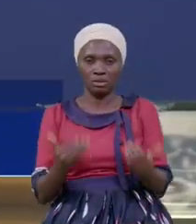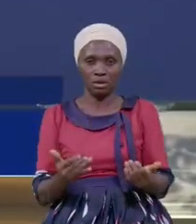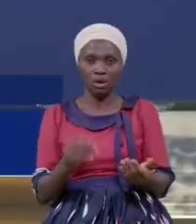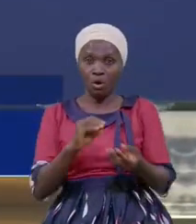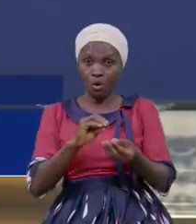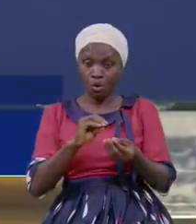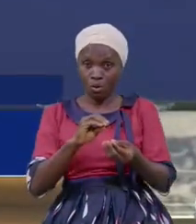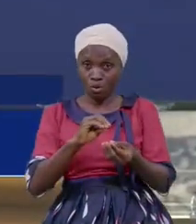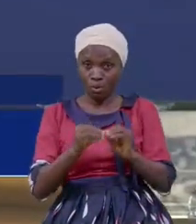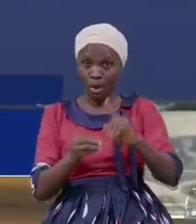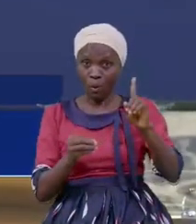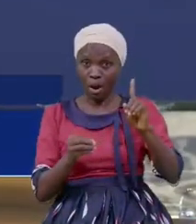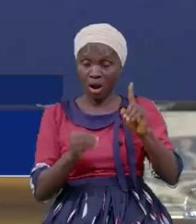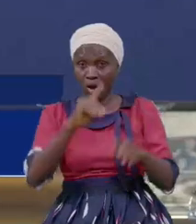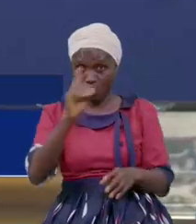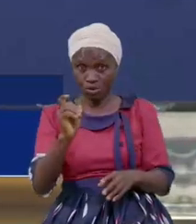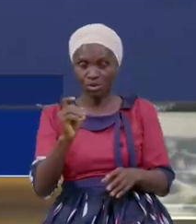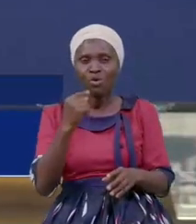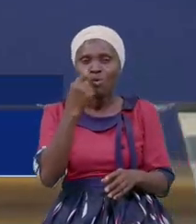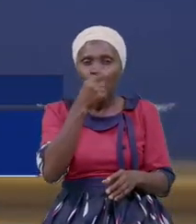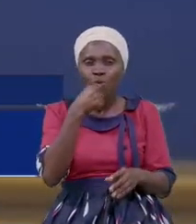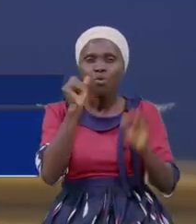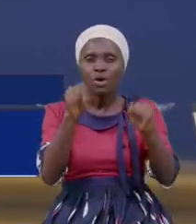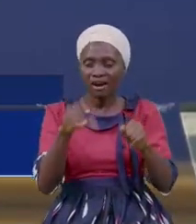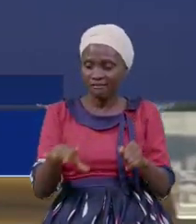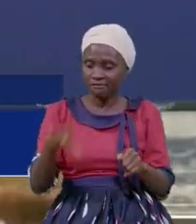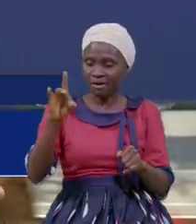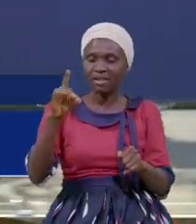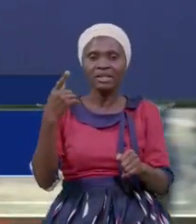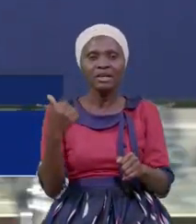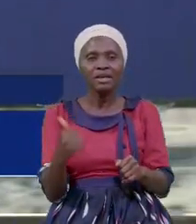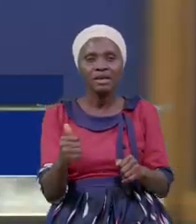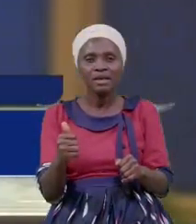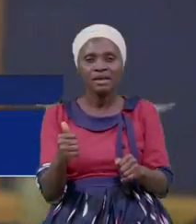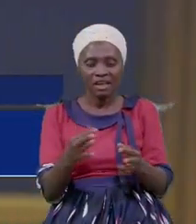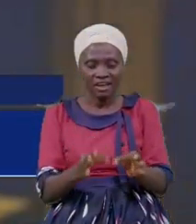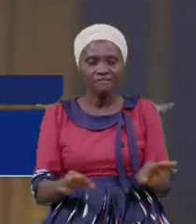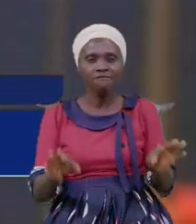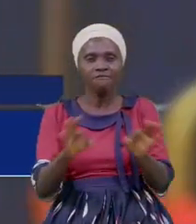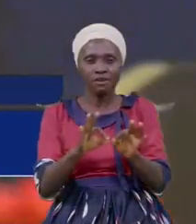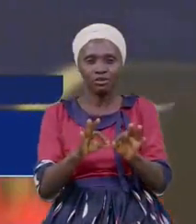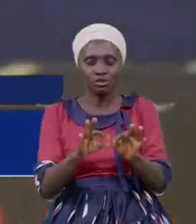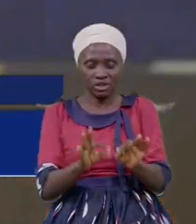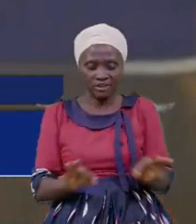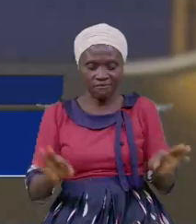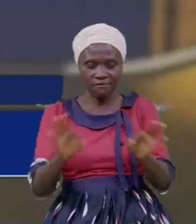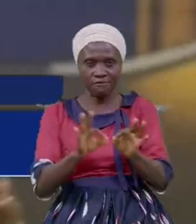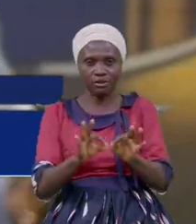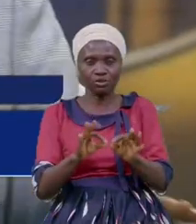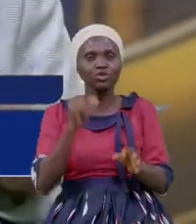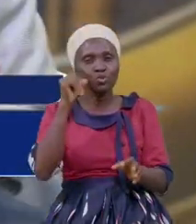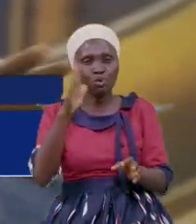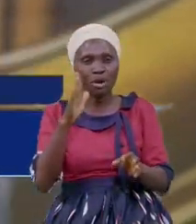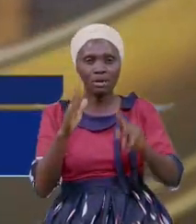peut trouver une femme vertueuse il y a toujours une place pour une femme